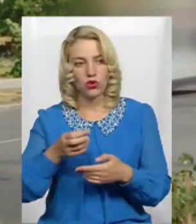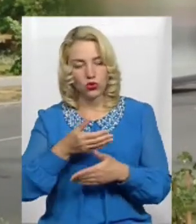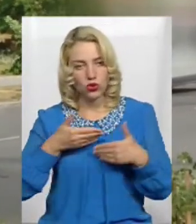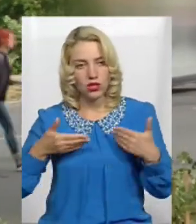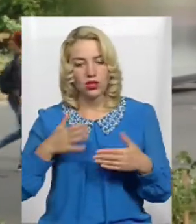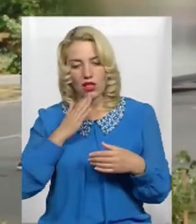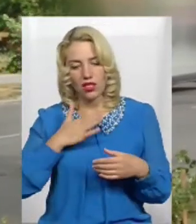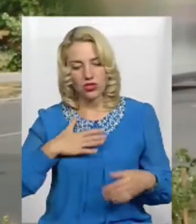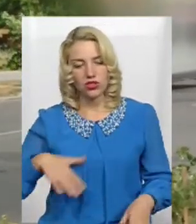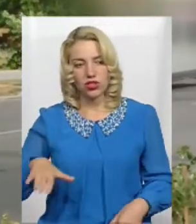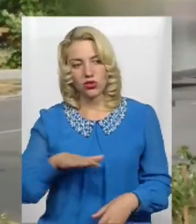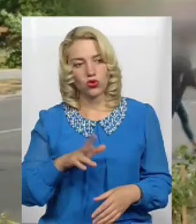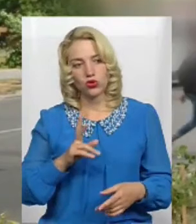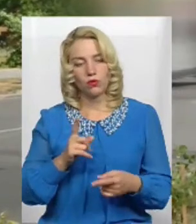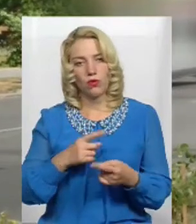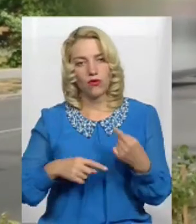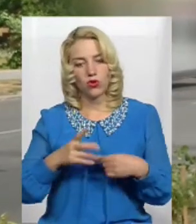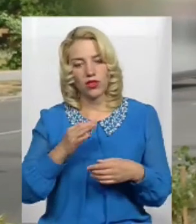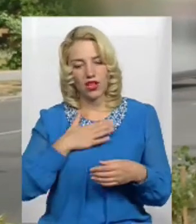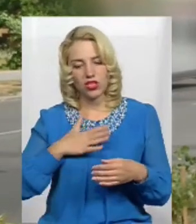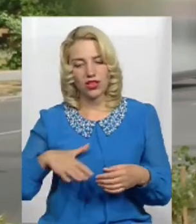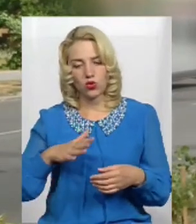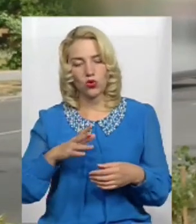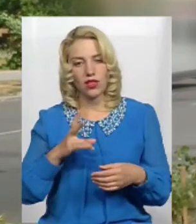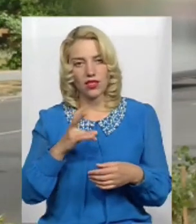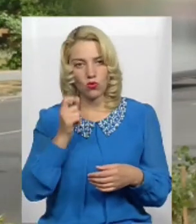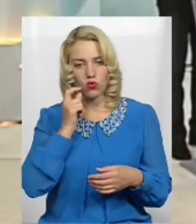наші території будуть повернуті теж до країни. Все.